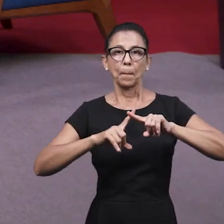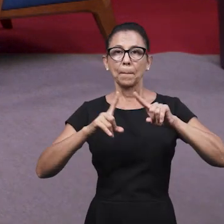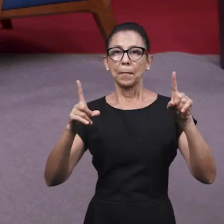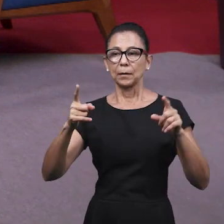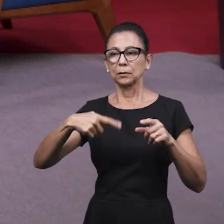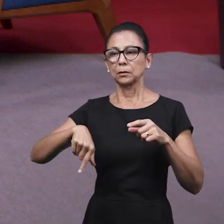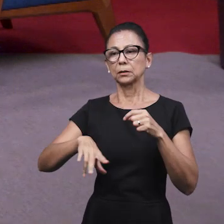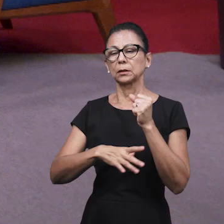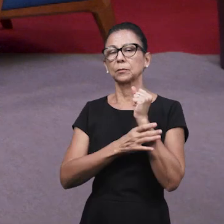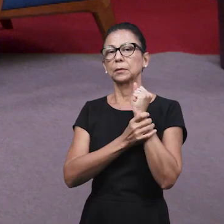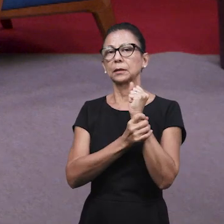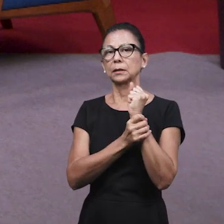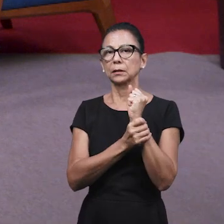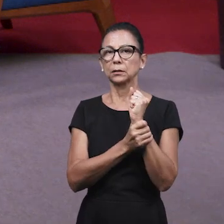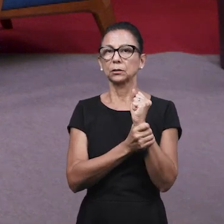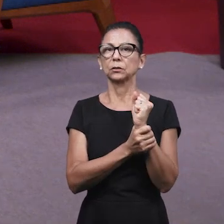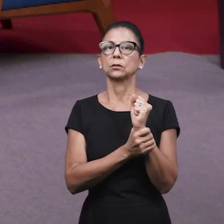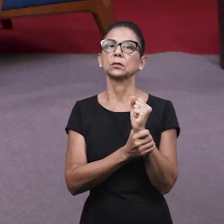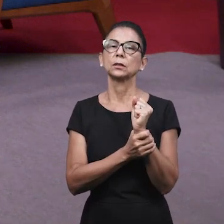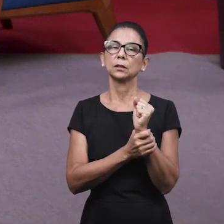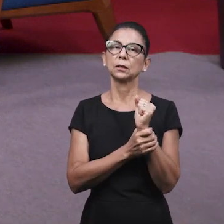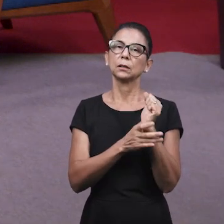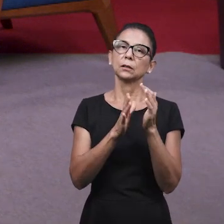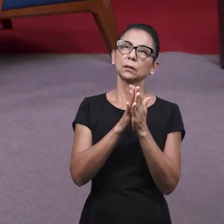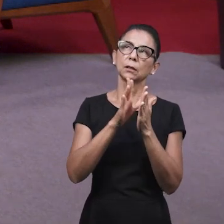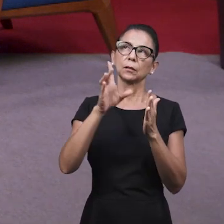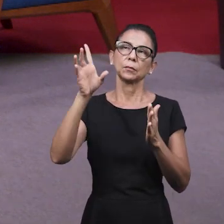avec la garantie de la Bible.